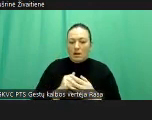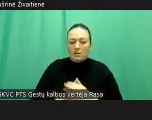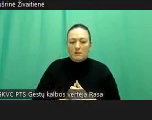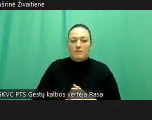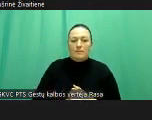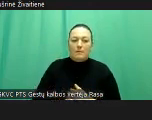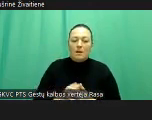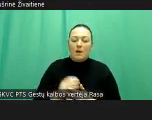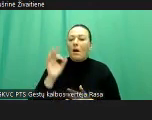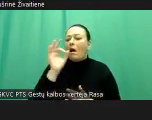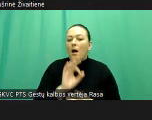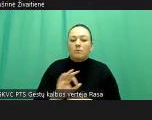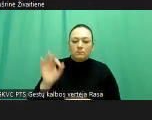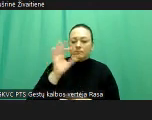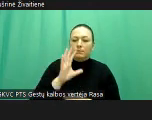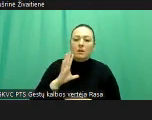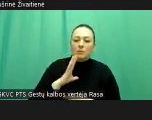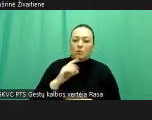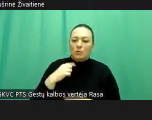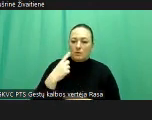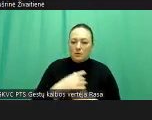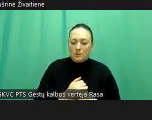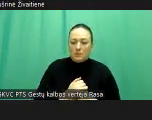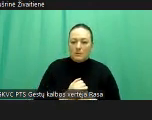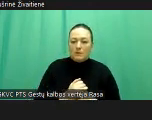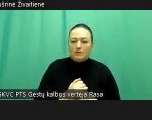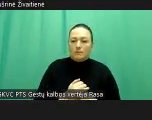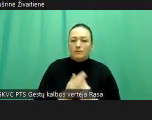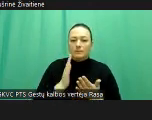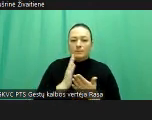Ir apie ką čia jie kalba? Apie tai, kad